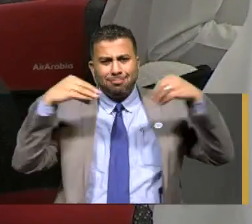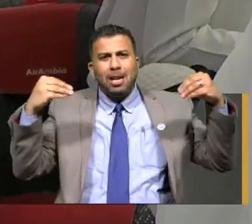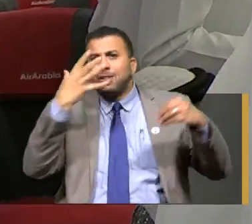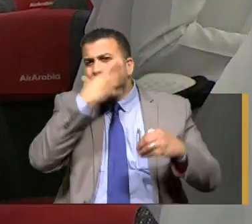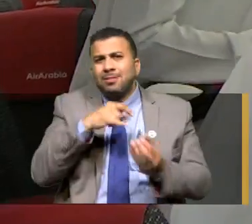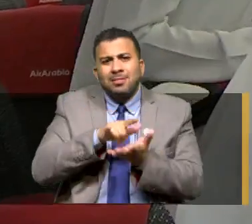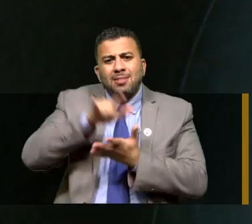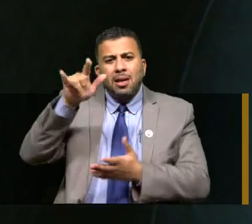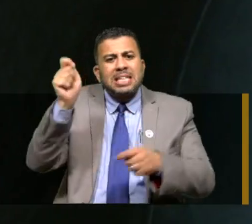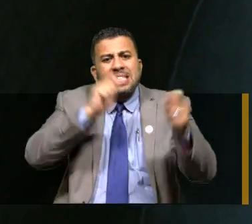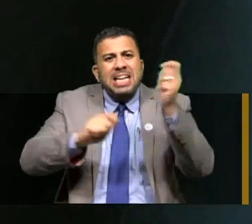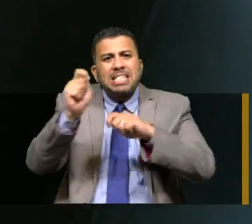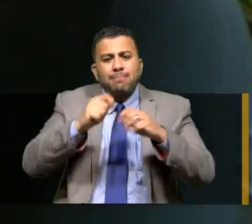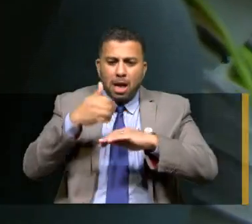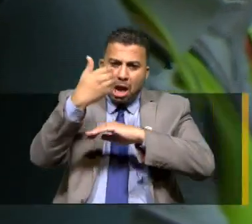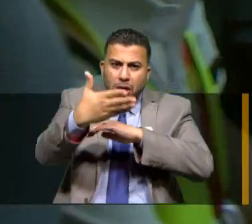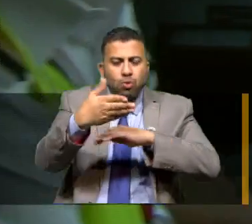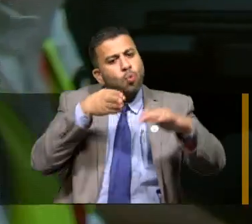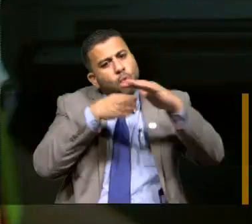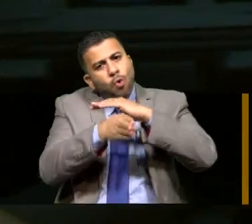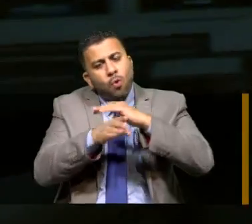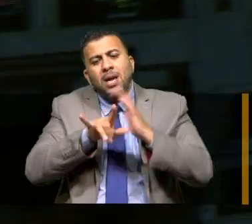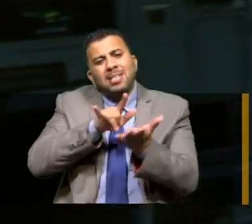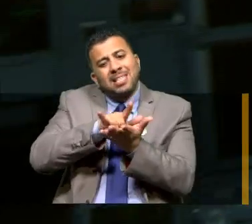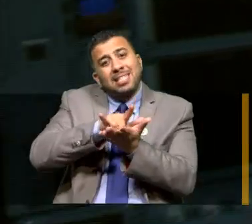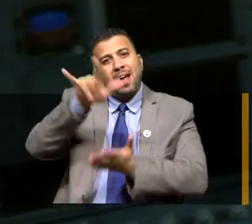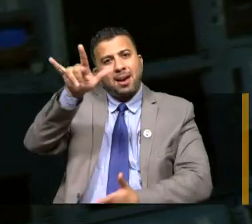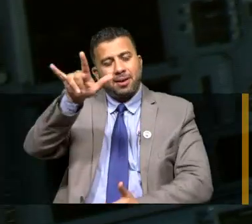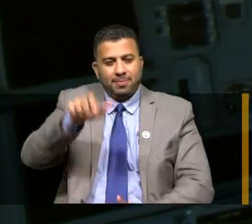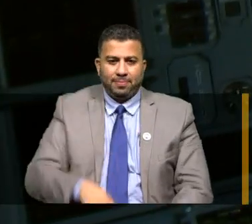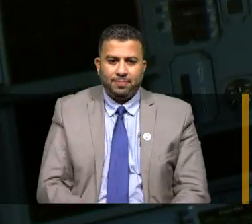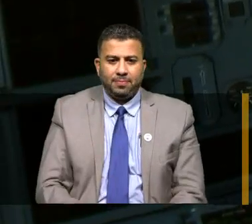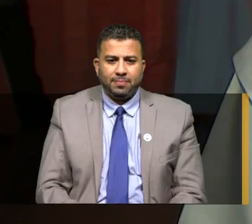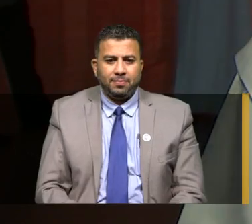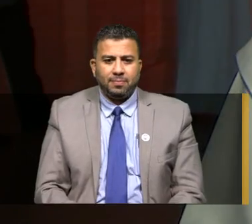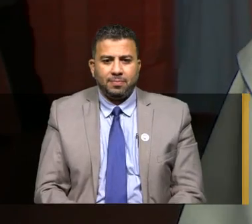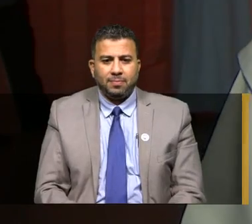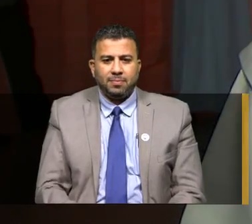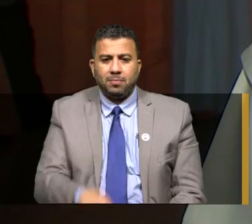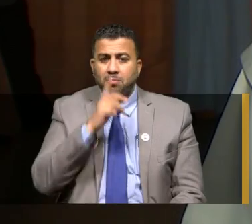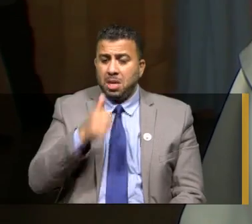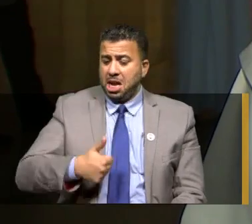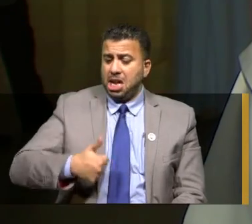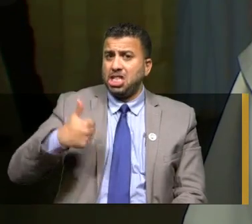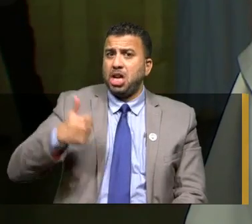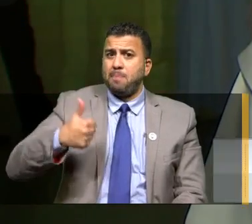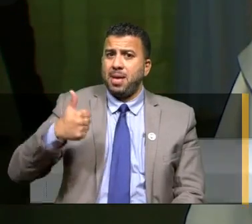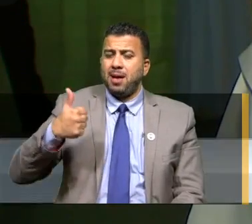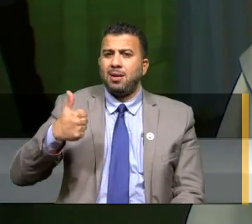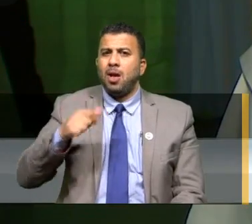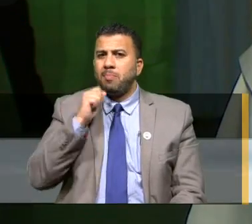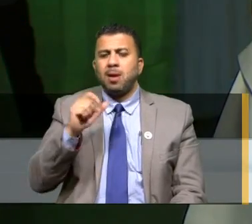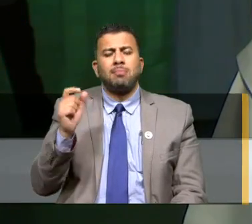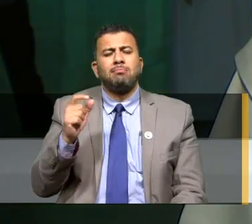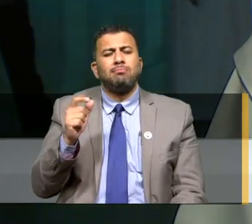في ذلك التصميم الخارجي والداخلي للطائرات. النتائج الإيجابية التي حققت أيضاً بالنسبة